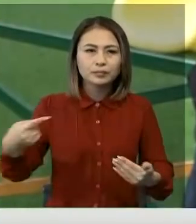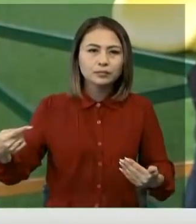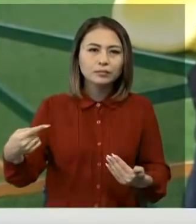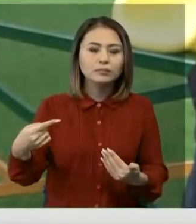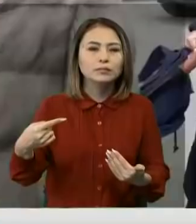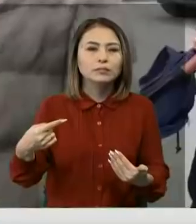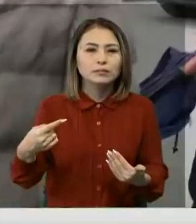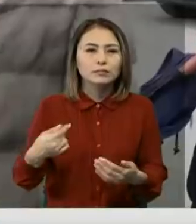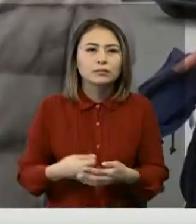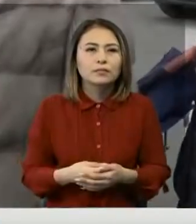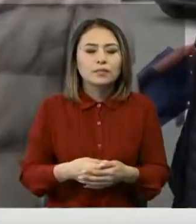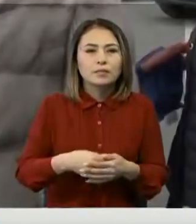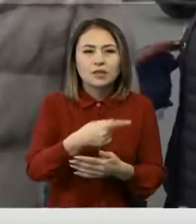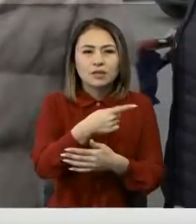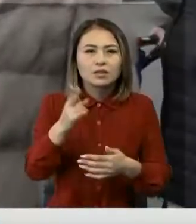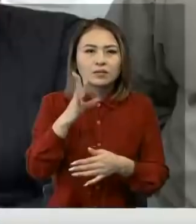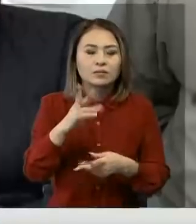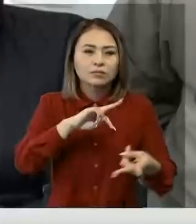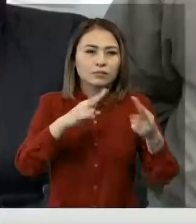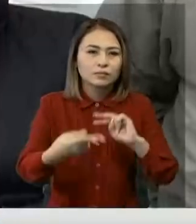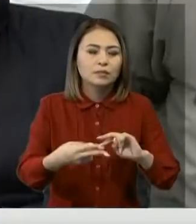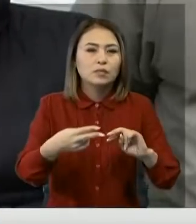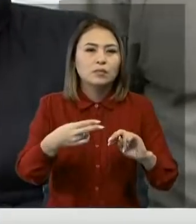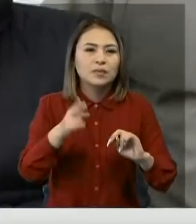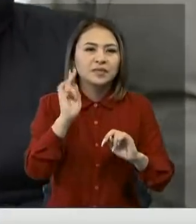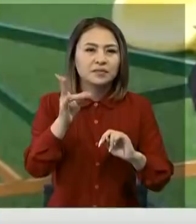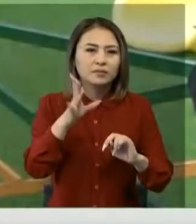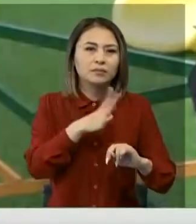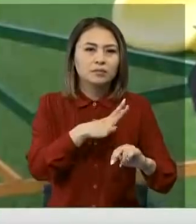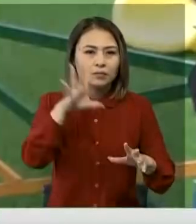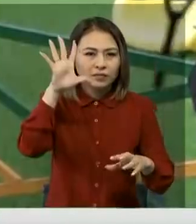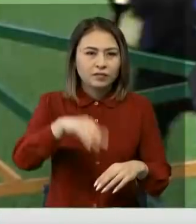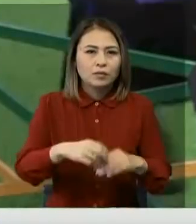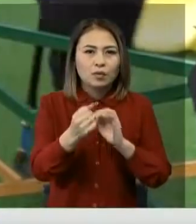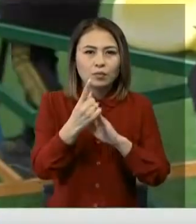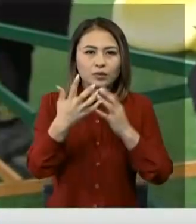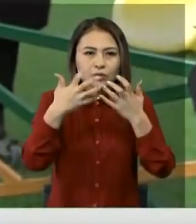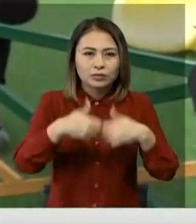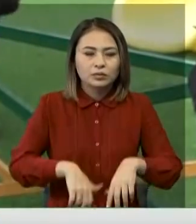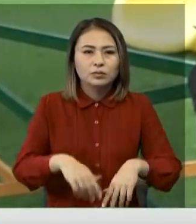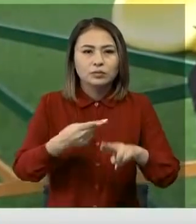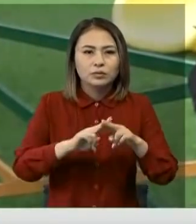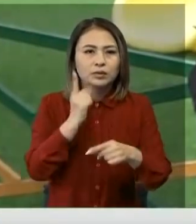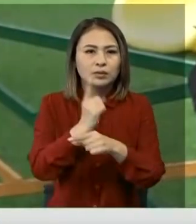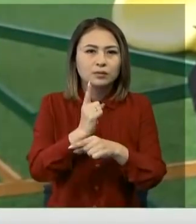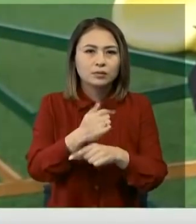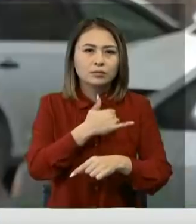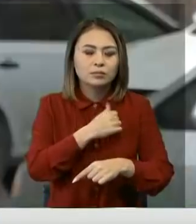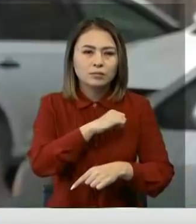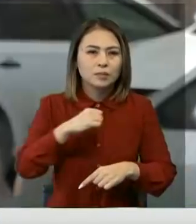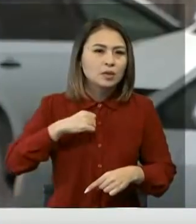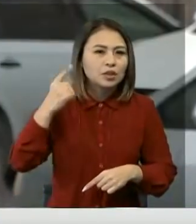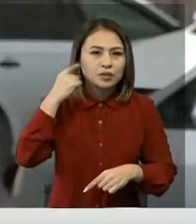бірінші этаждағы квартира қылып жылы фондқа өткізіп жіберді. Сонымен мына үйіміз 11 этажға болмайды дегенді мен өзім білген